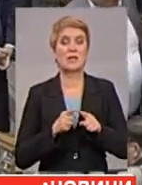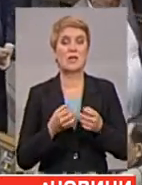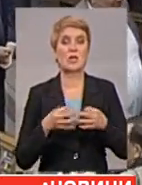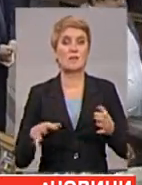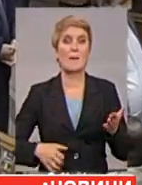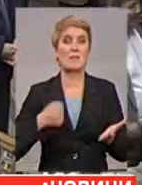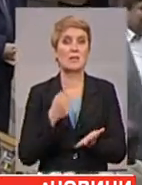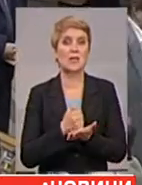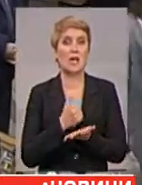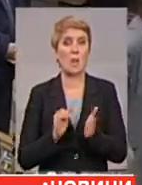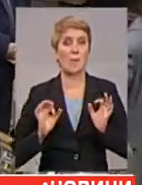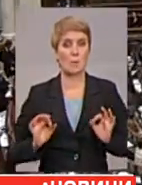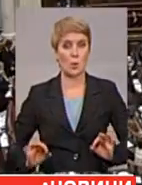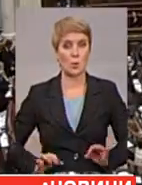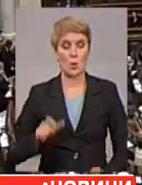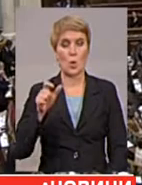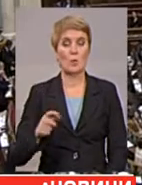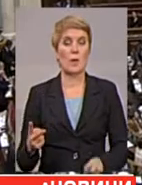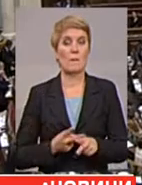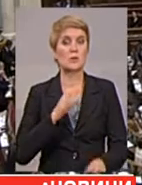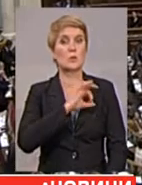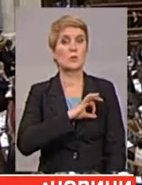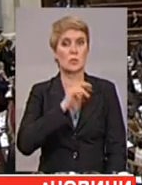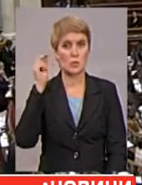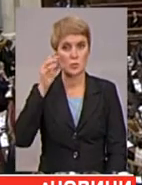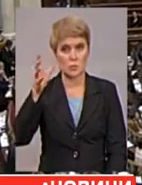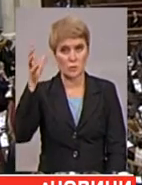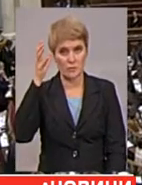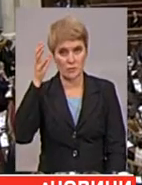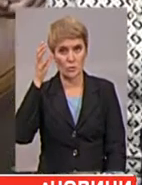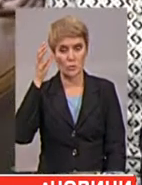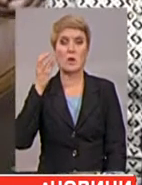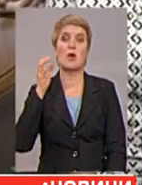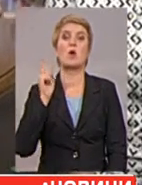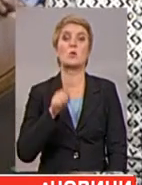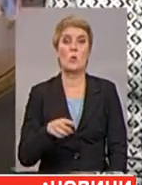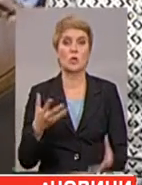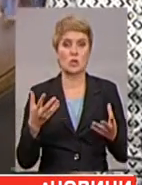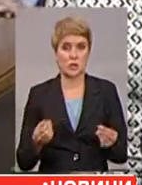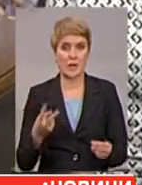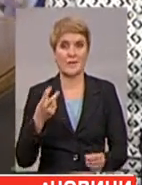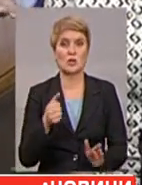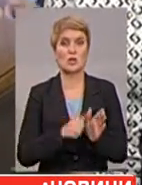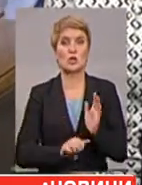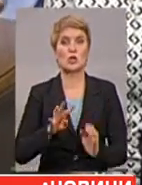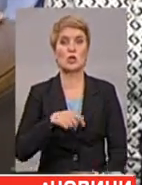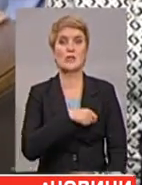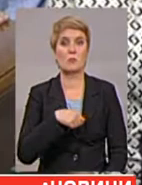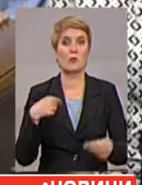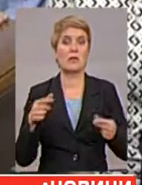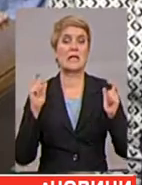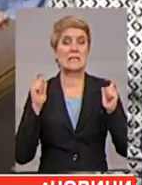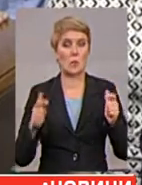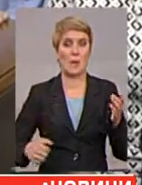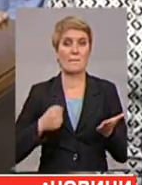призначати генеральним прокурором людину без юридичної освіти, а також унормовують реформу генпрокуратури. Того ж дня 264 депутати дали згоду